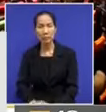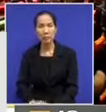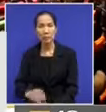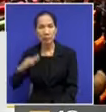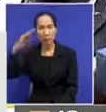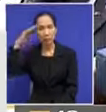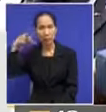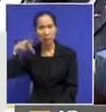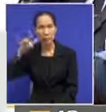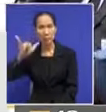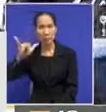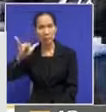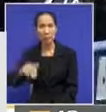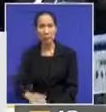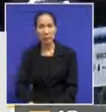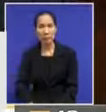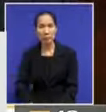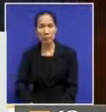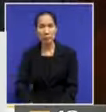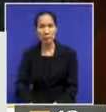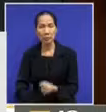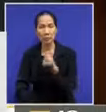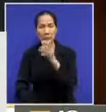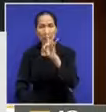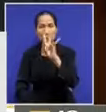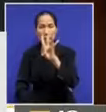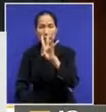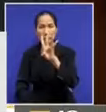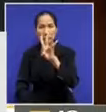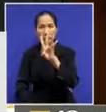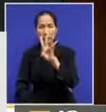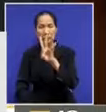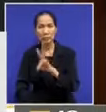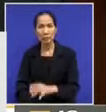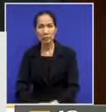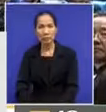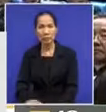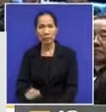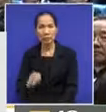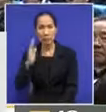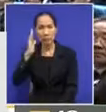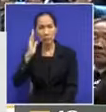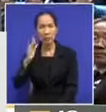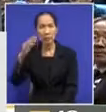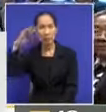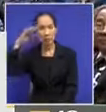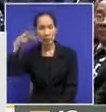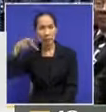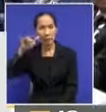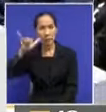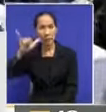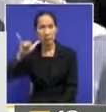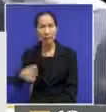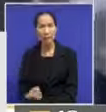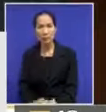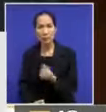มัน พลเอกประยุทธ์จันทร์โอชาครับ 17นายกสิทธิ์อาชวคุณ พลเอกประยุ